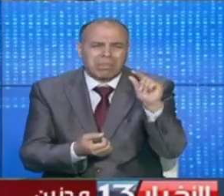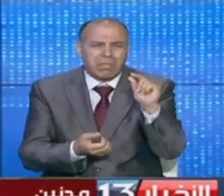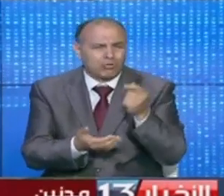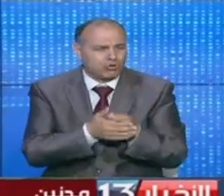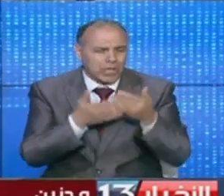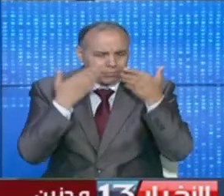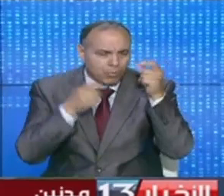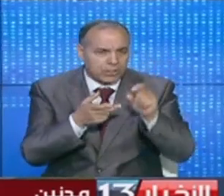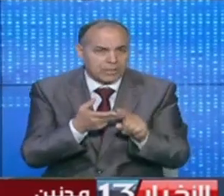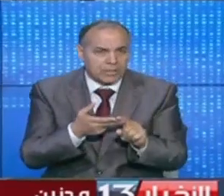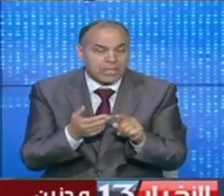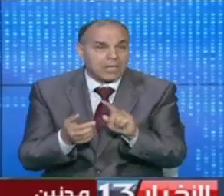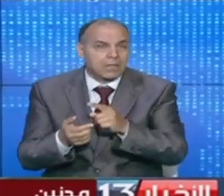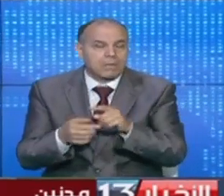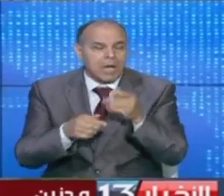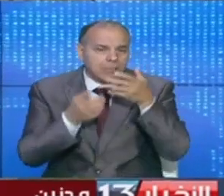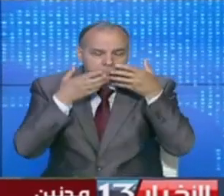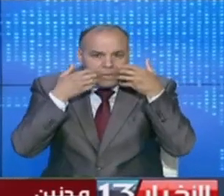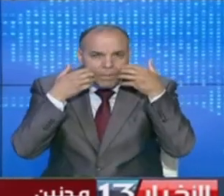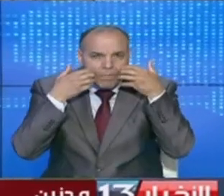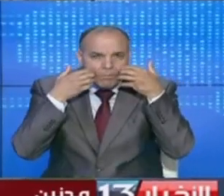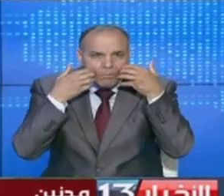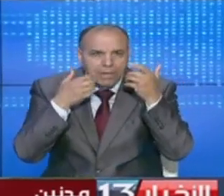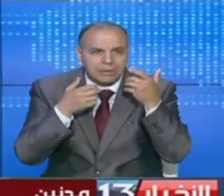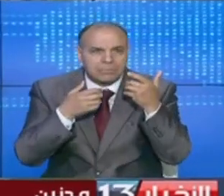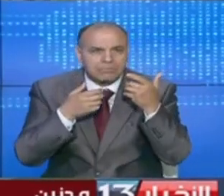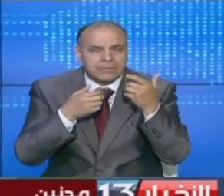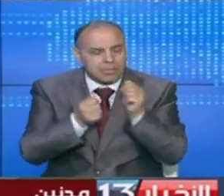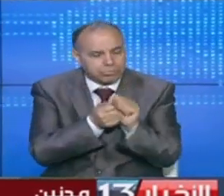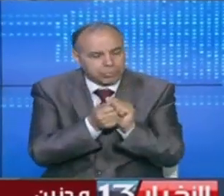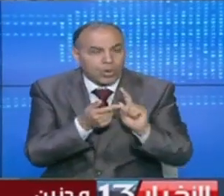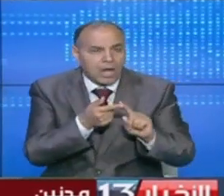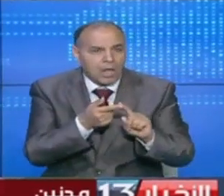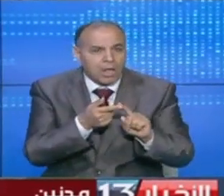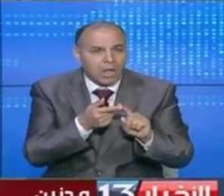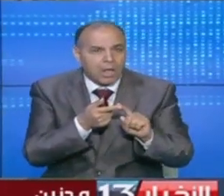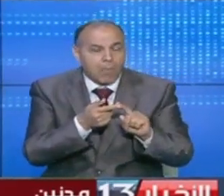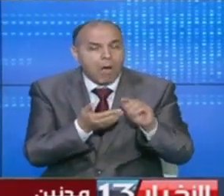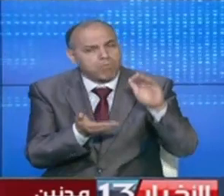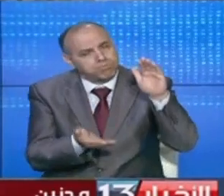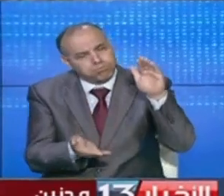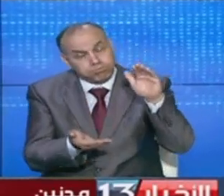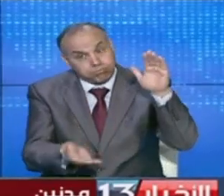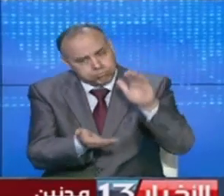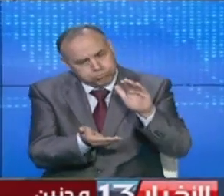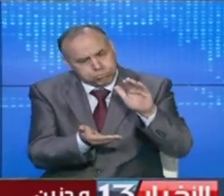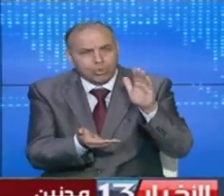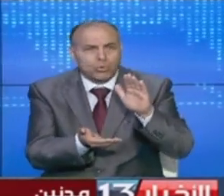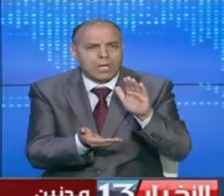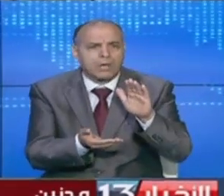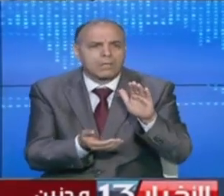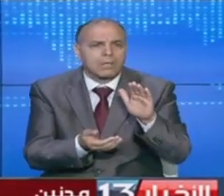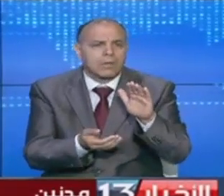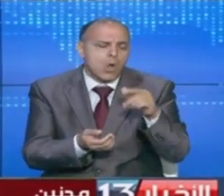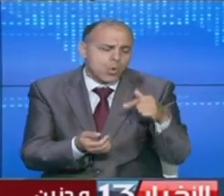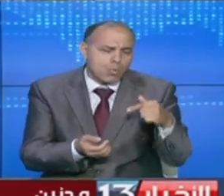المواطنين بالنسبه لل كلمات توفرت اما مشكل كبير الثاني